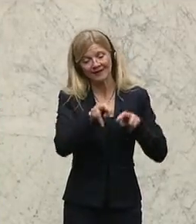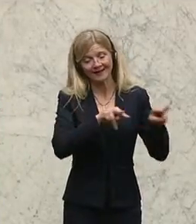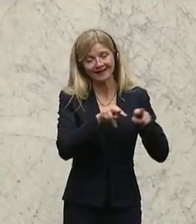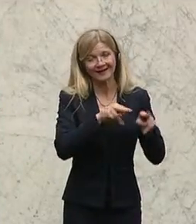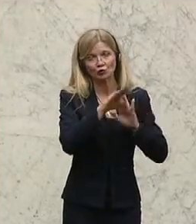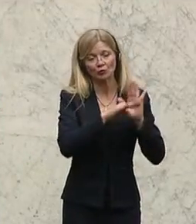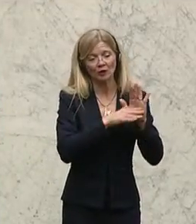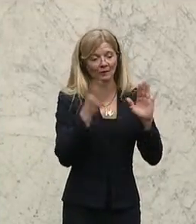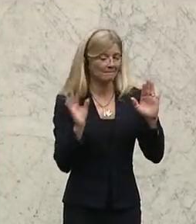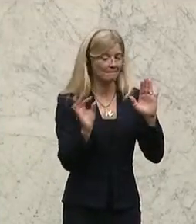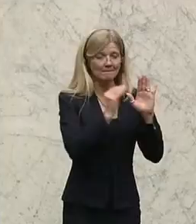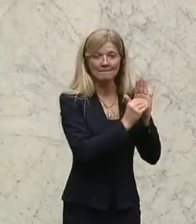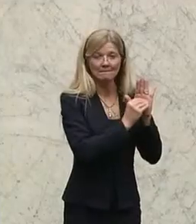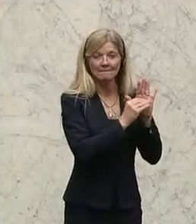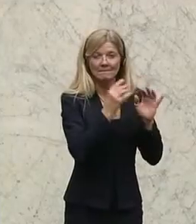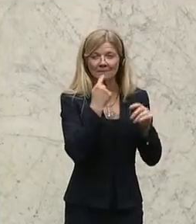der Hausarzt